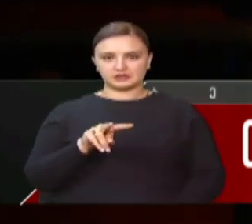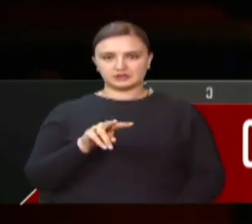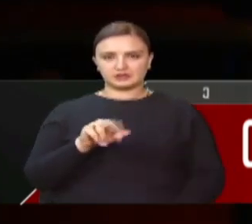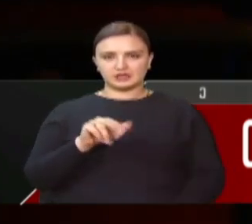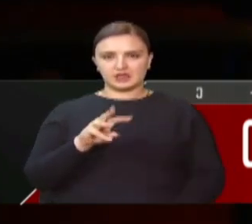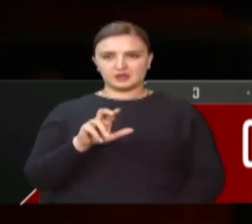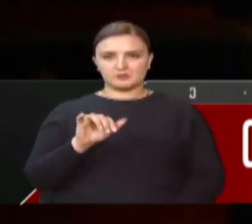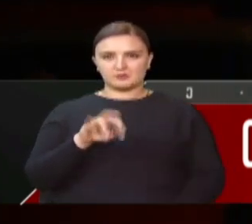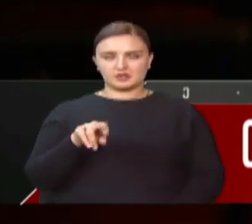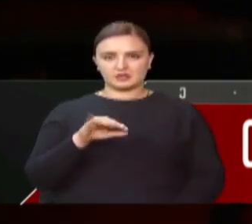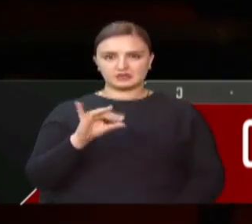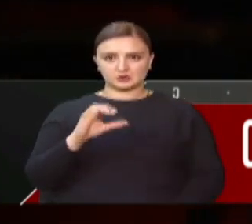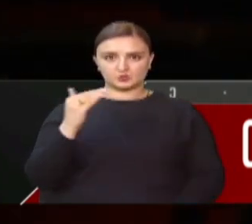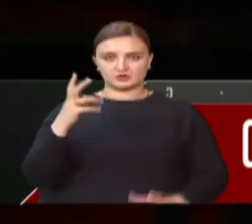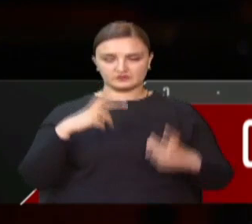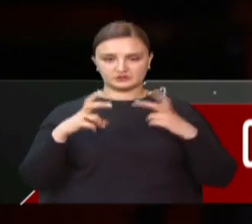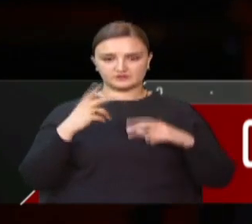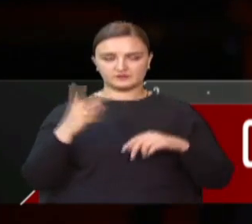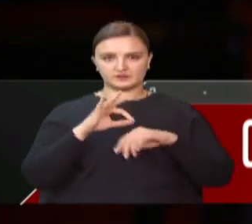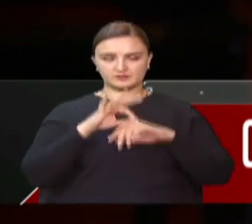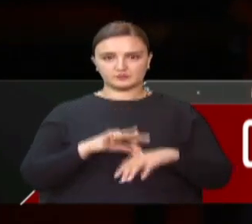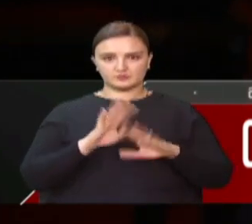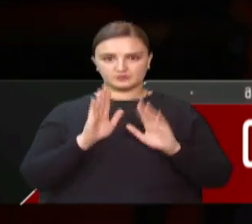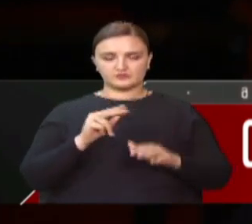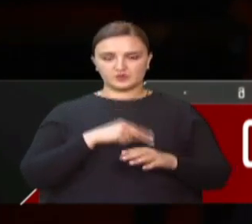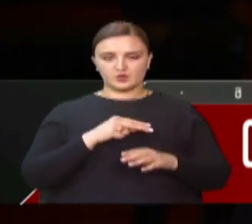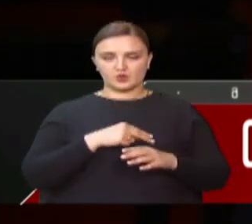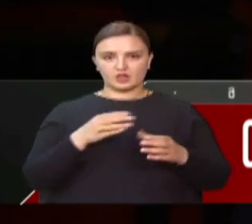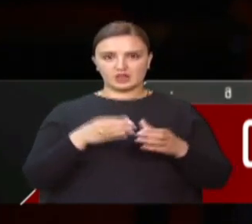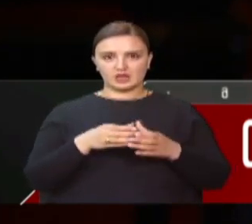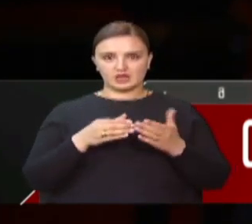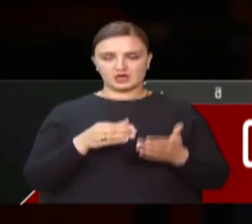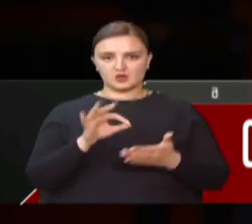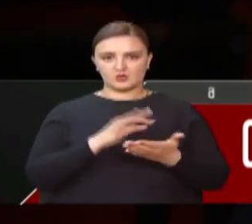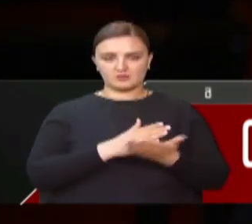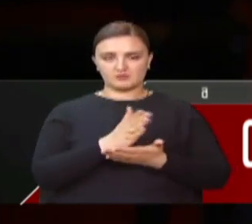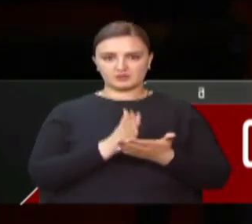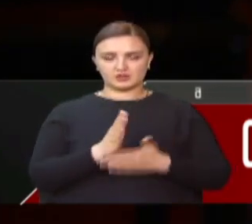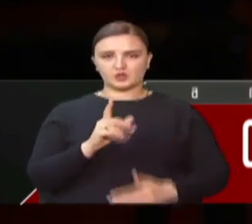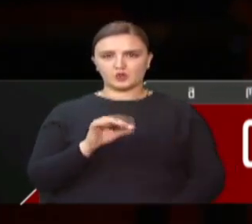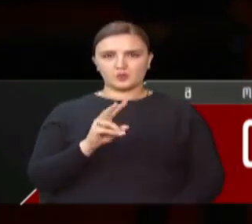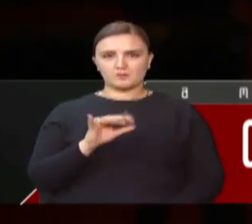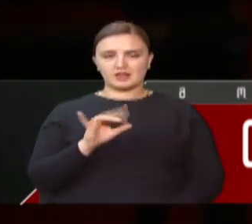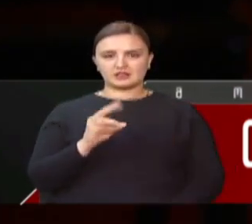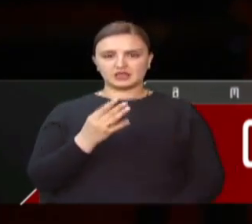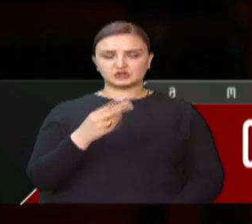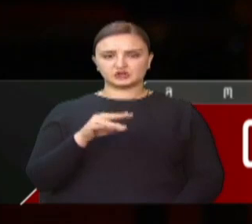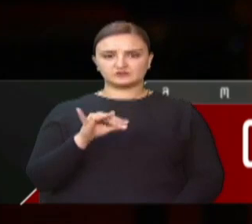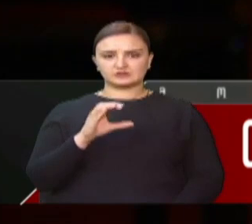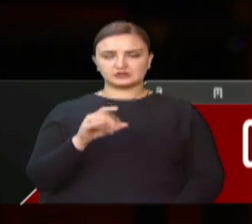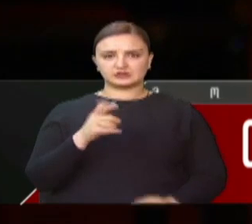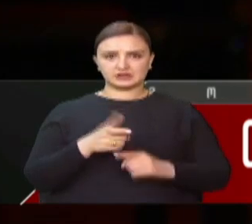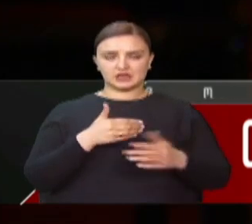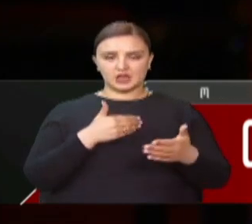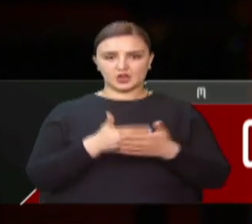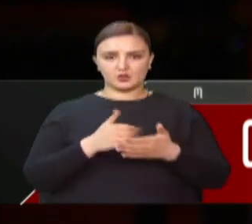უნივერსიტეტიდან ჩემი ორი კოლეგა ჩაატარებენ მასტერკლასებს ჩელოსა და კონტრაბასის მიმართულებით. ვახტანგ კოდანაშვილი, ჩემი ძალიან